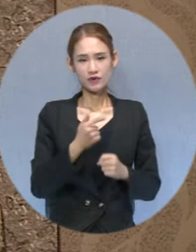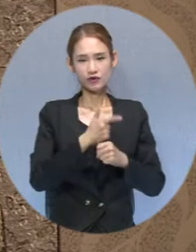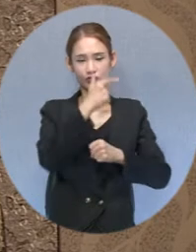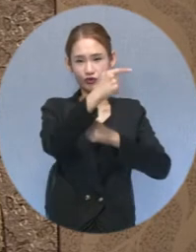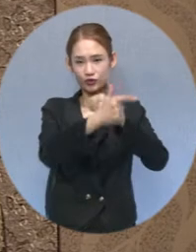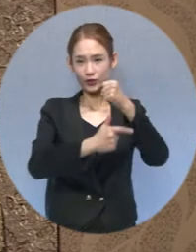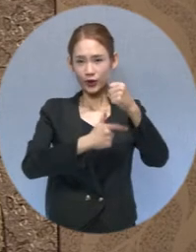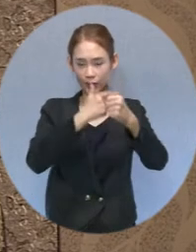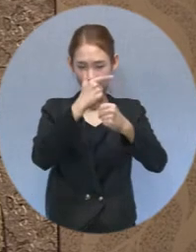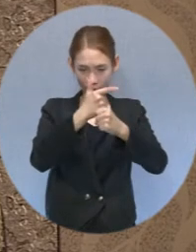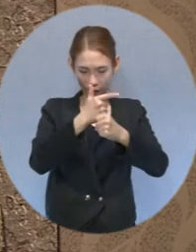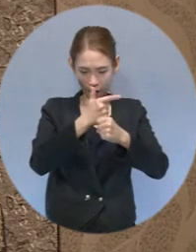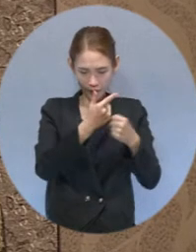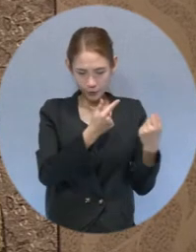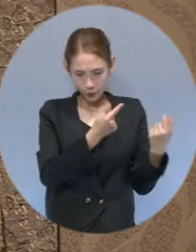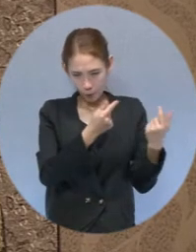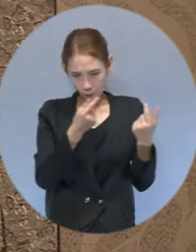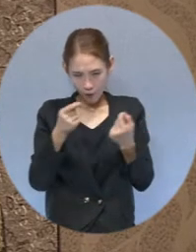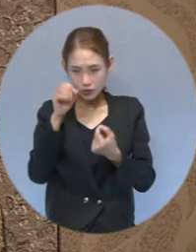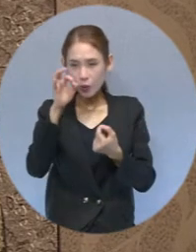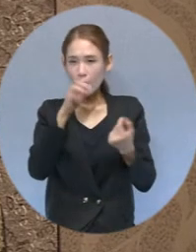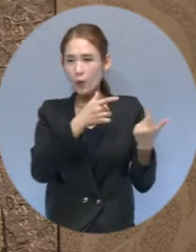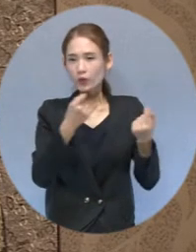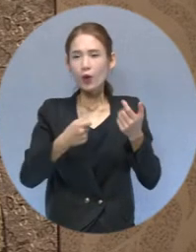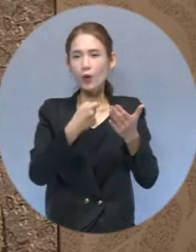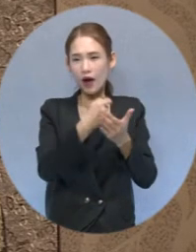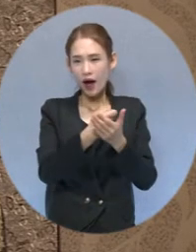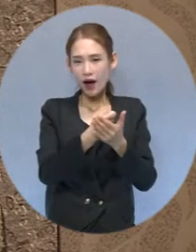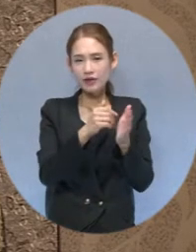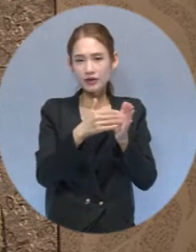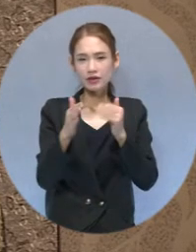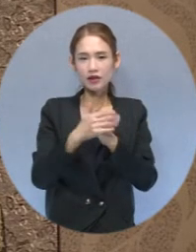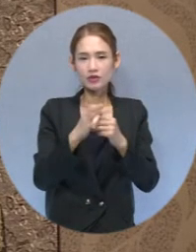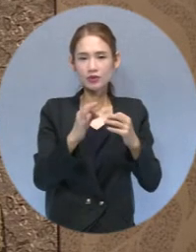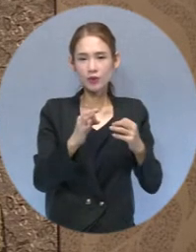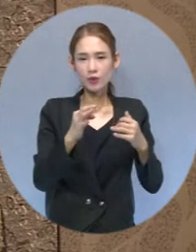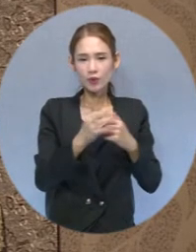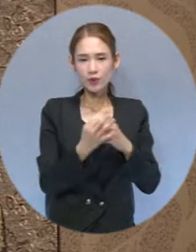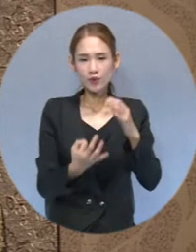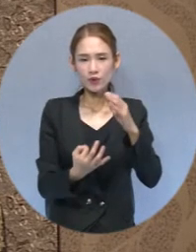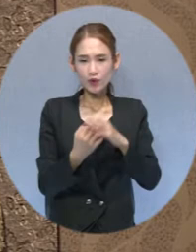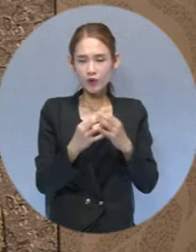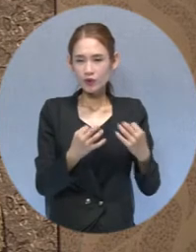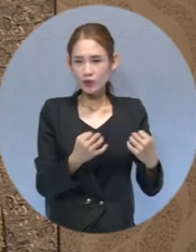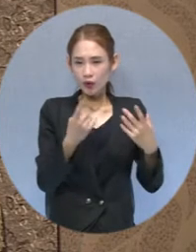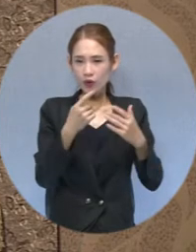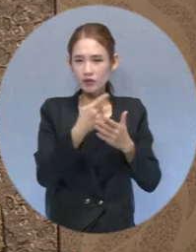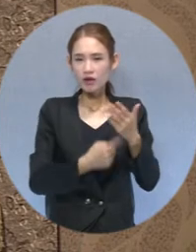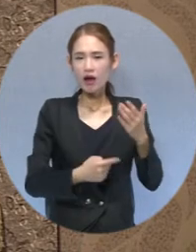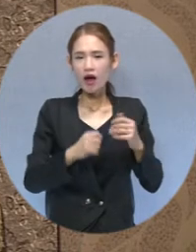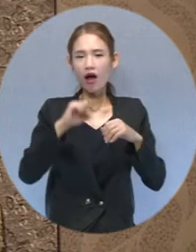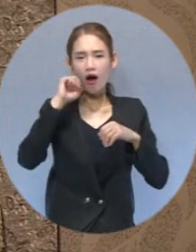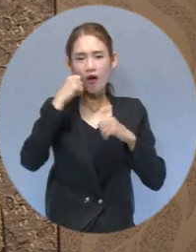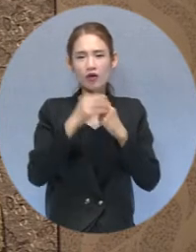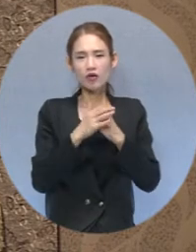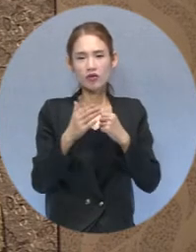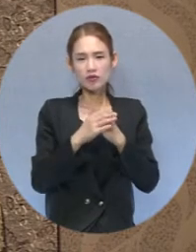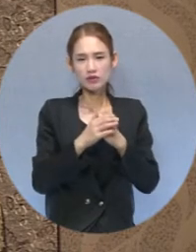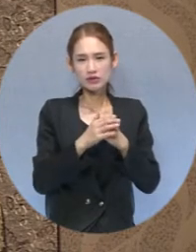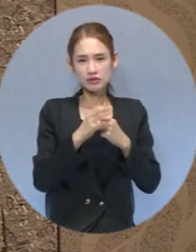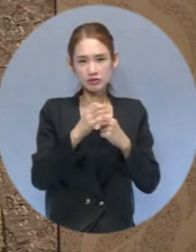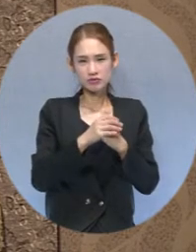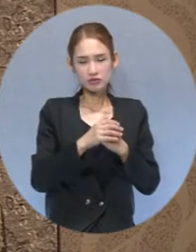동결된 상태인데 네. 요금이 인상되지 않으면 지금의 적자 구조는 해소할 수 없다. 그래서 인상하기 위해서